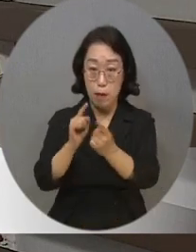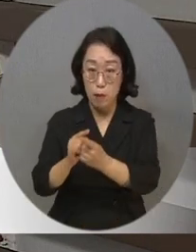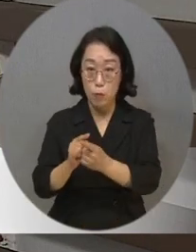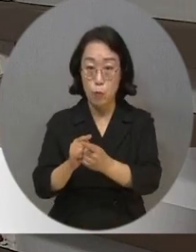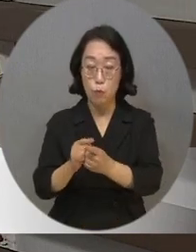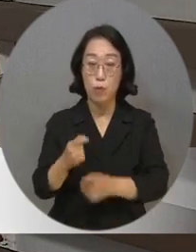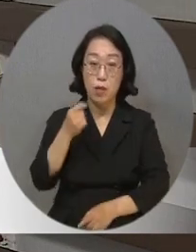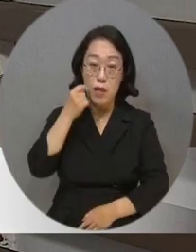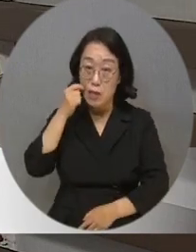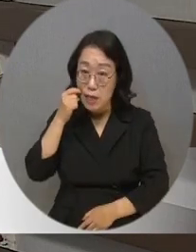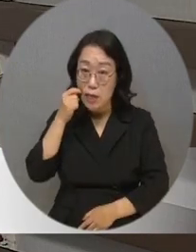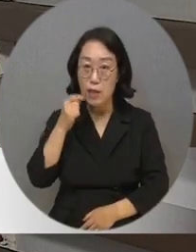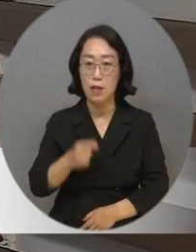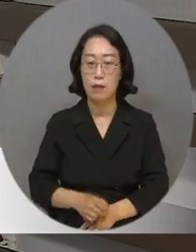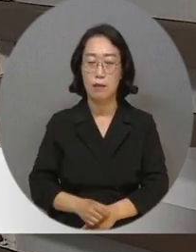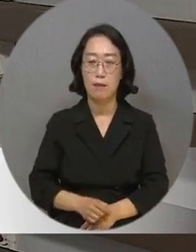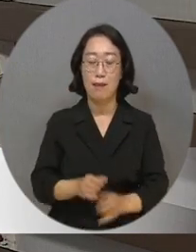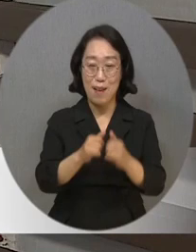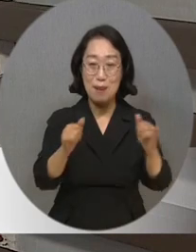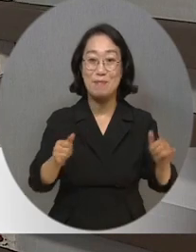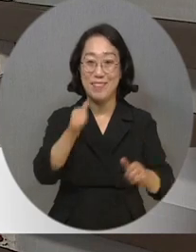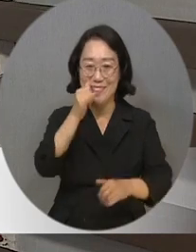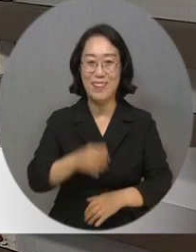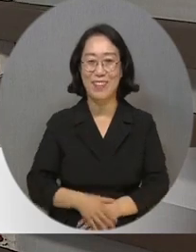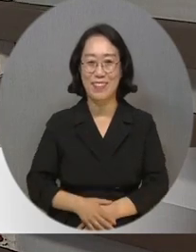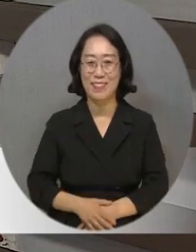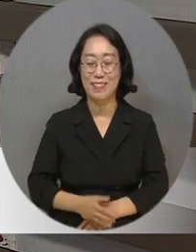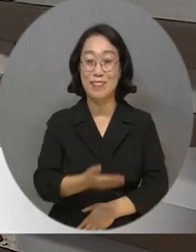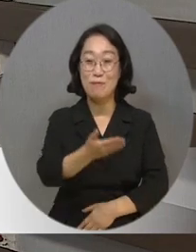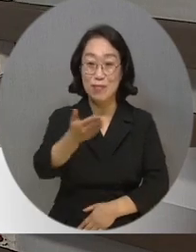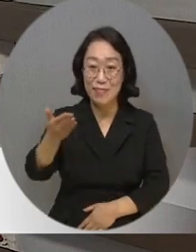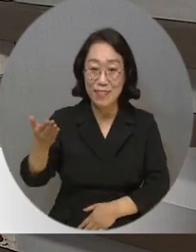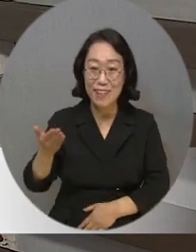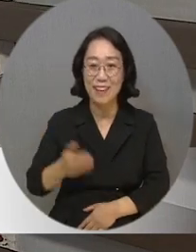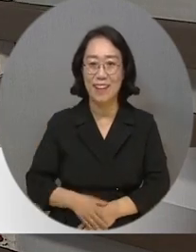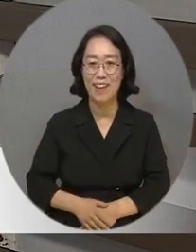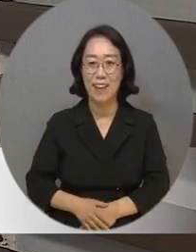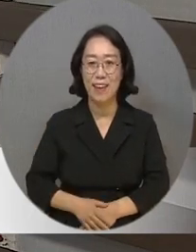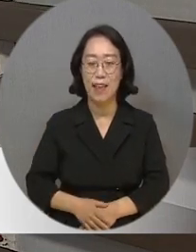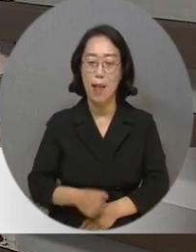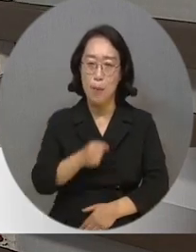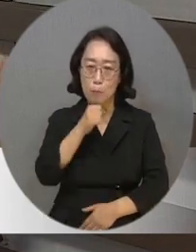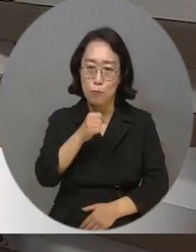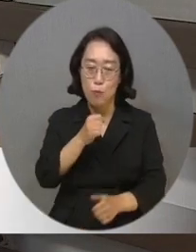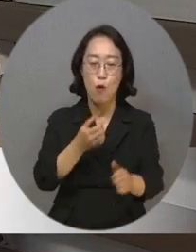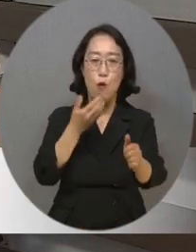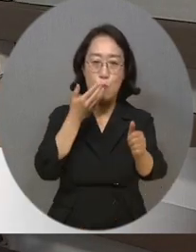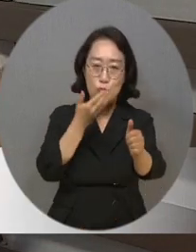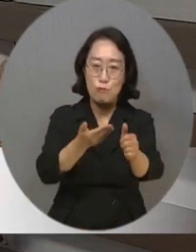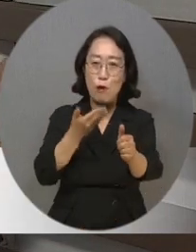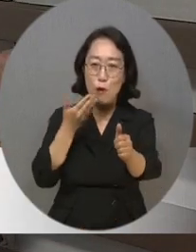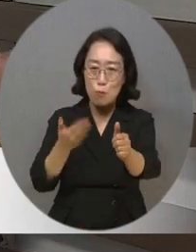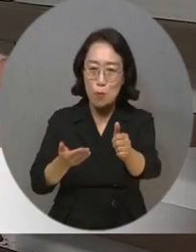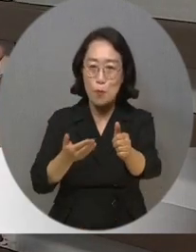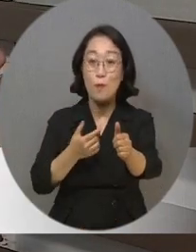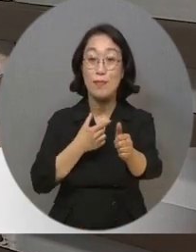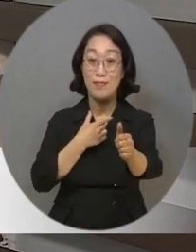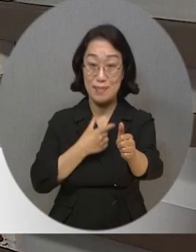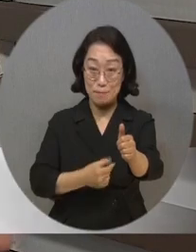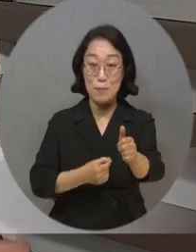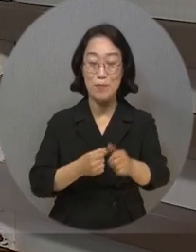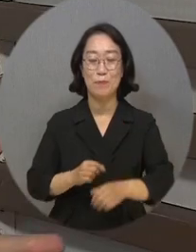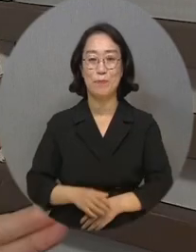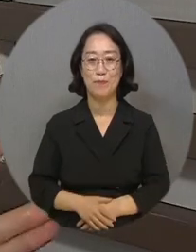섭외된 연예인들도 있어요 그래서 그분들한테도 한번 인터뷰에서